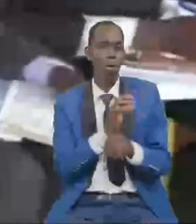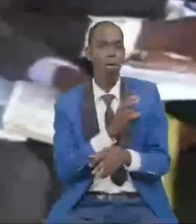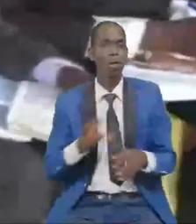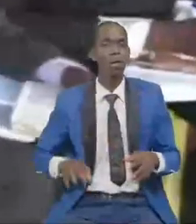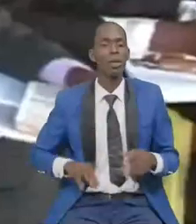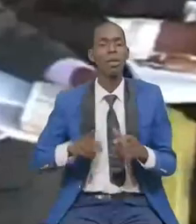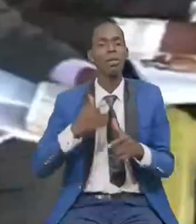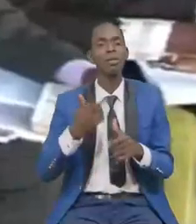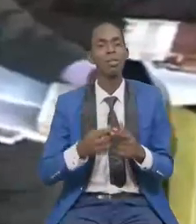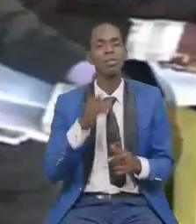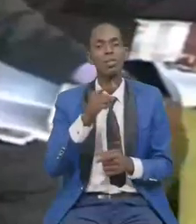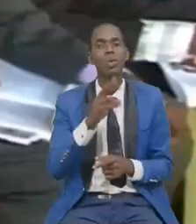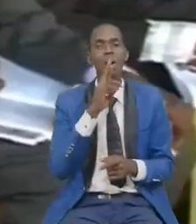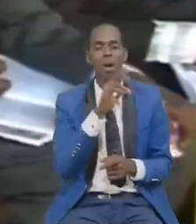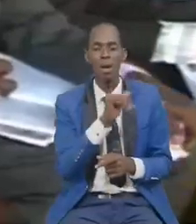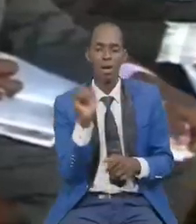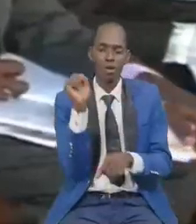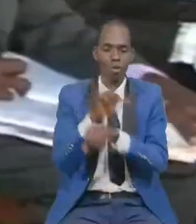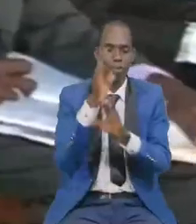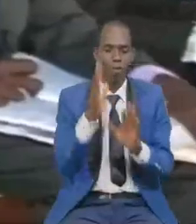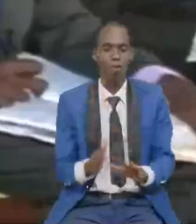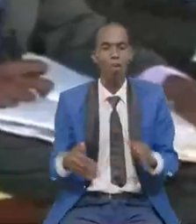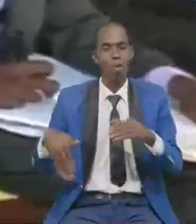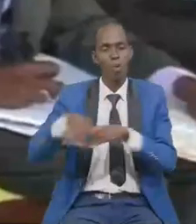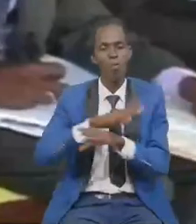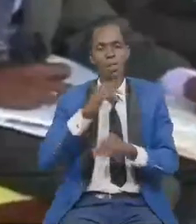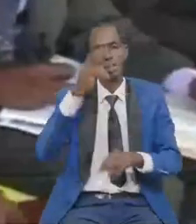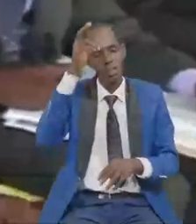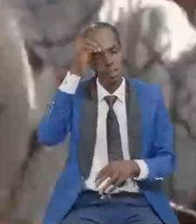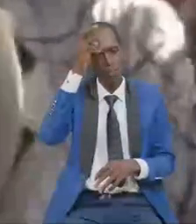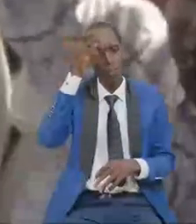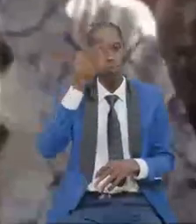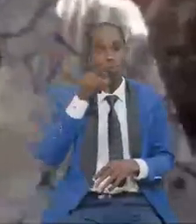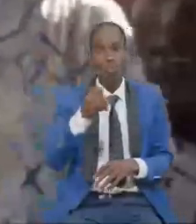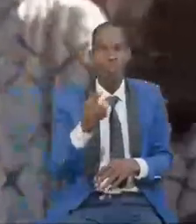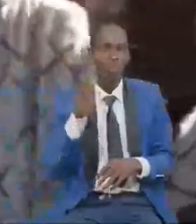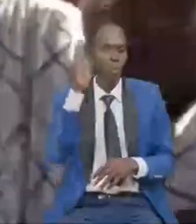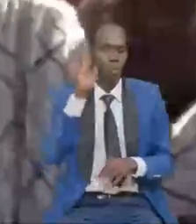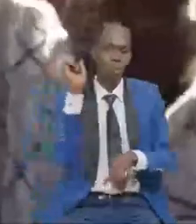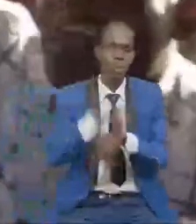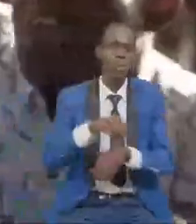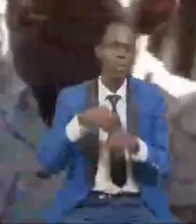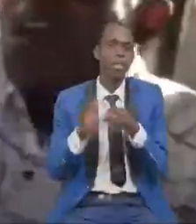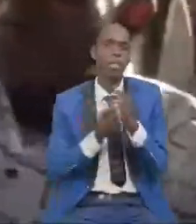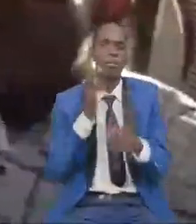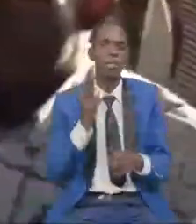alors tu es un vainqueur sur le diable. Tu vas vaincre au nom de Jésus.